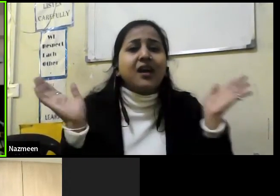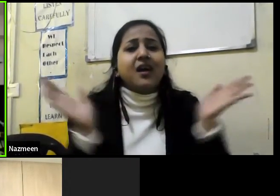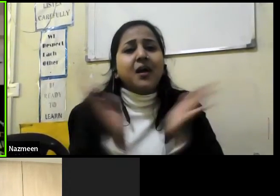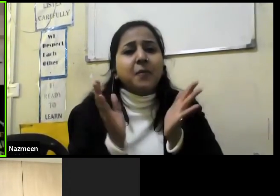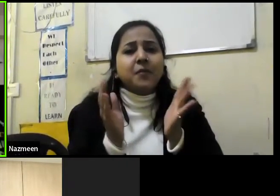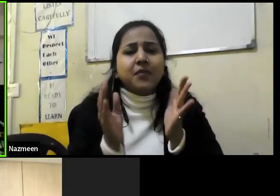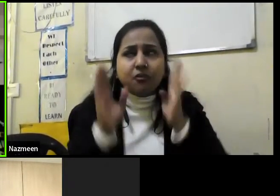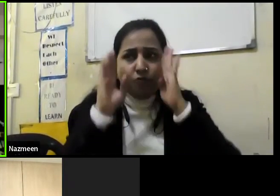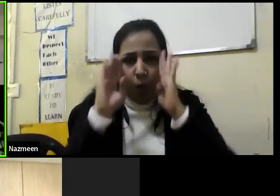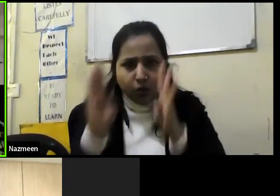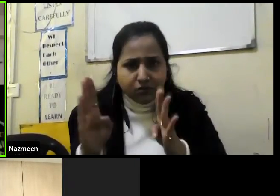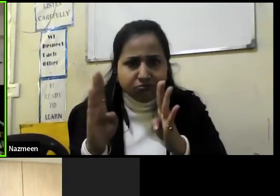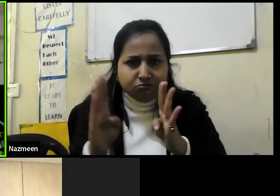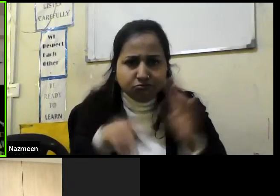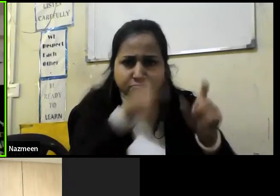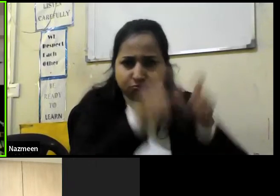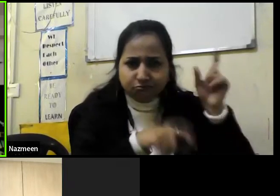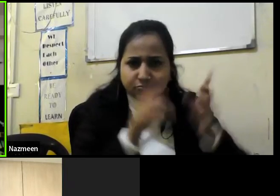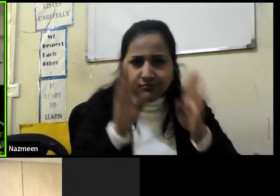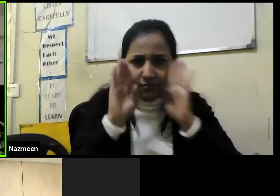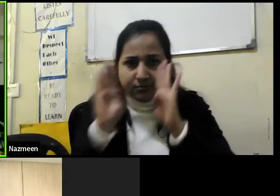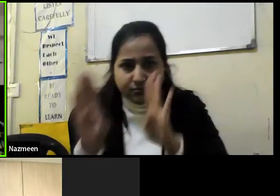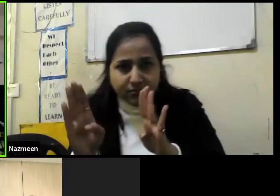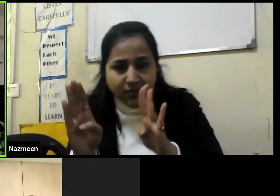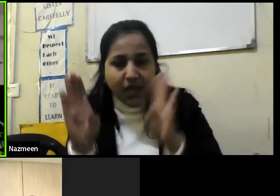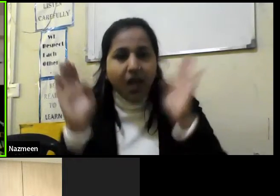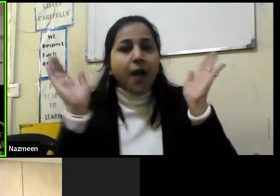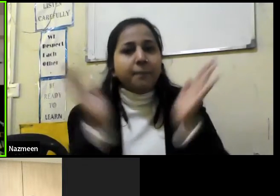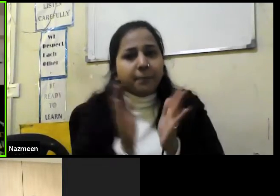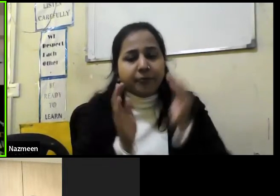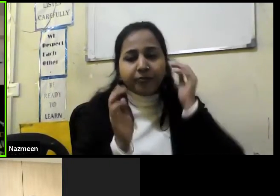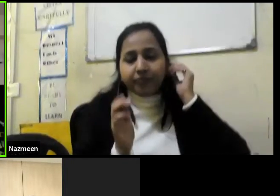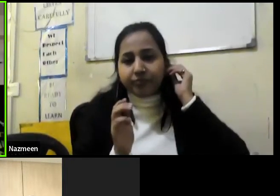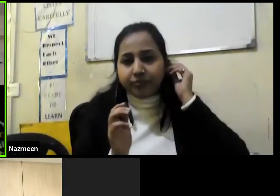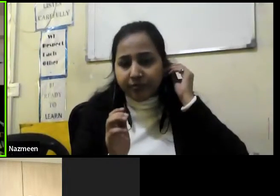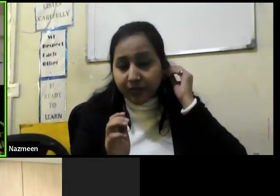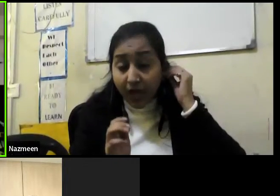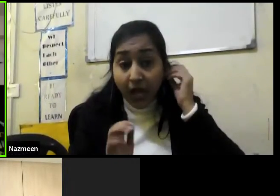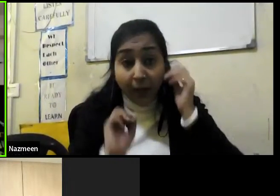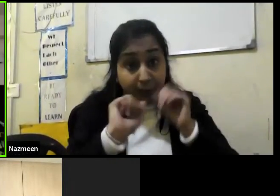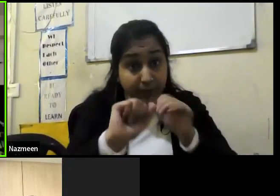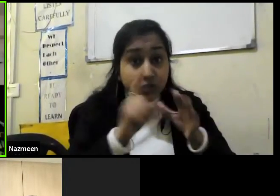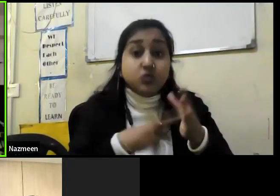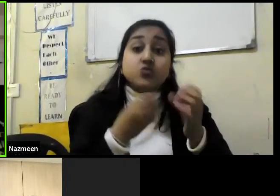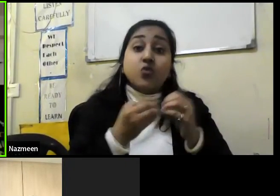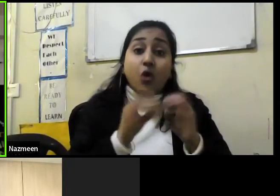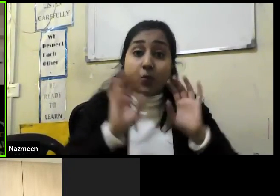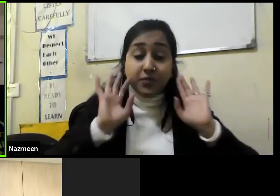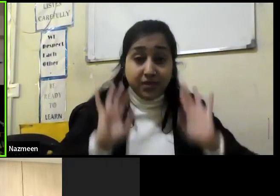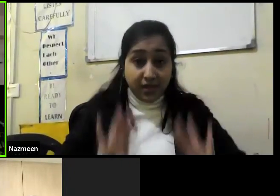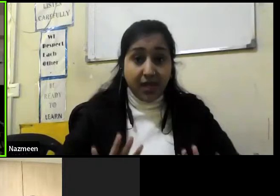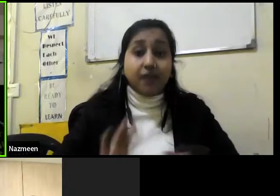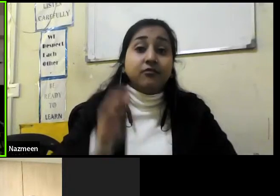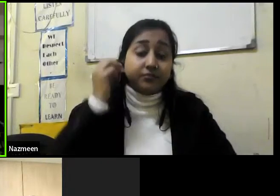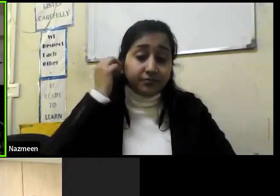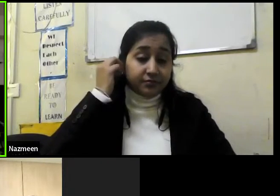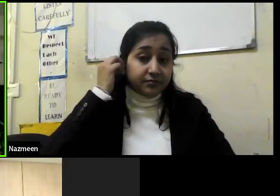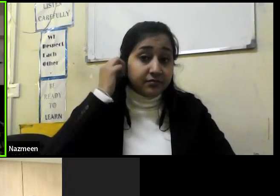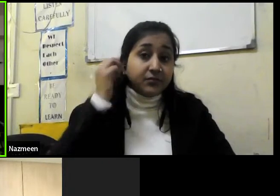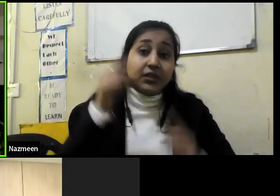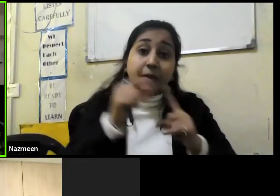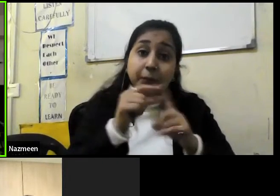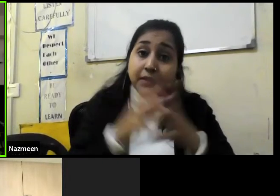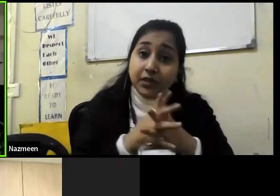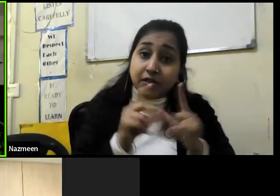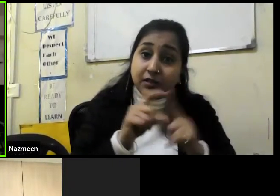का ध्यान जाता है, स्पेशली पीडब्ल्यूडी के लिए. तो आपके जिस तरह के जॉब रोल्स हैं जहाँ पे पीडब्ल्यूडीज काम